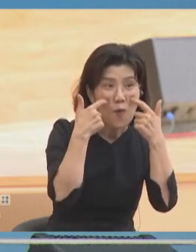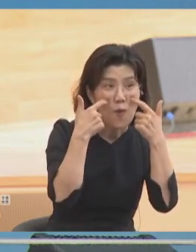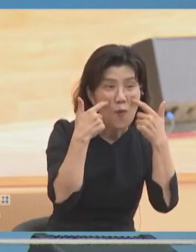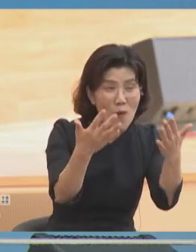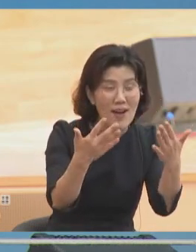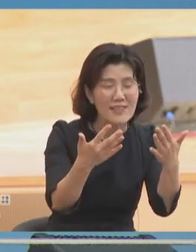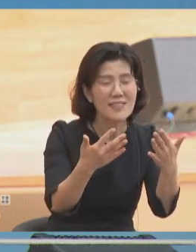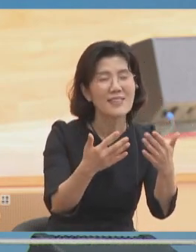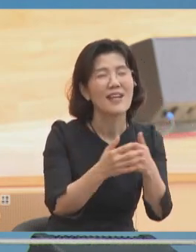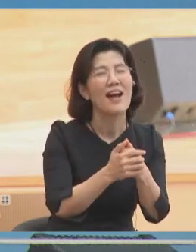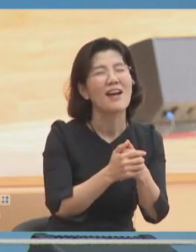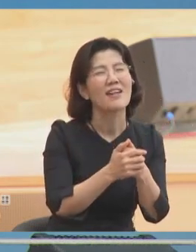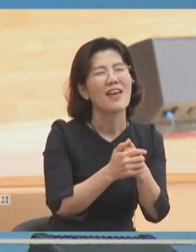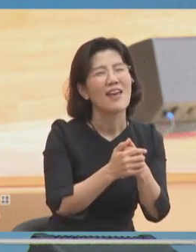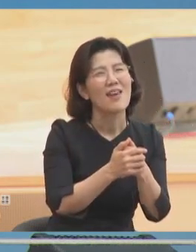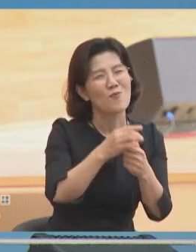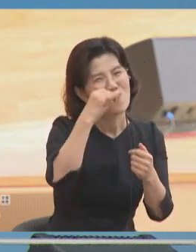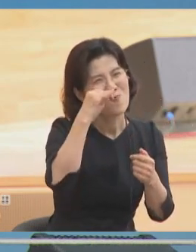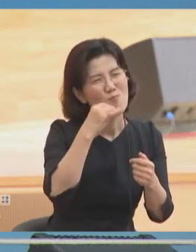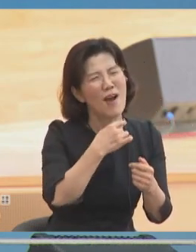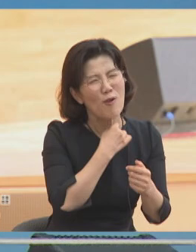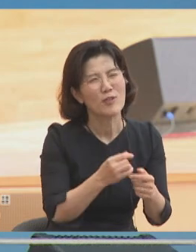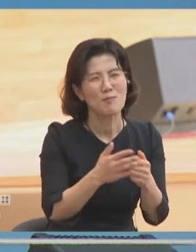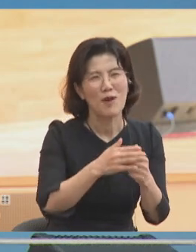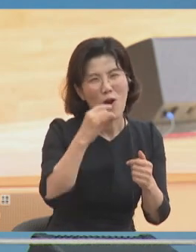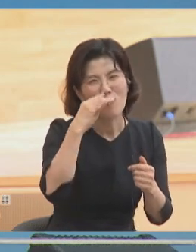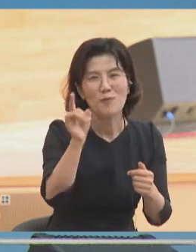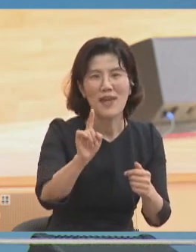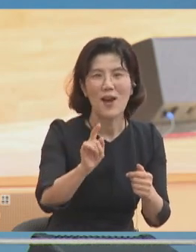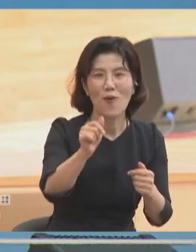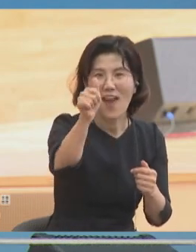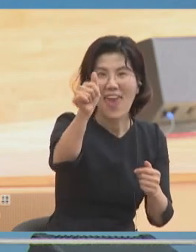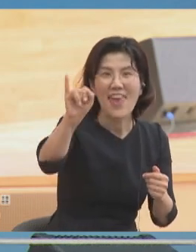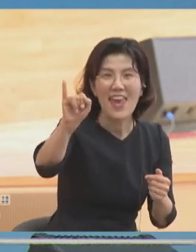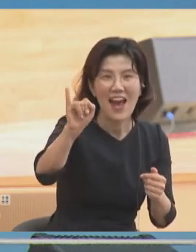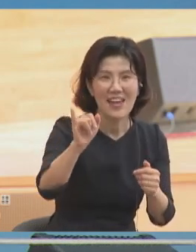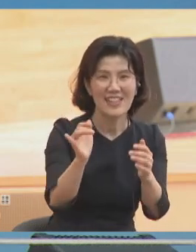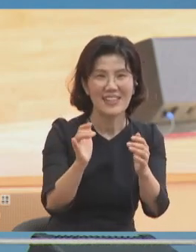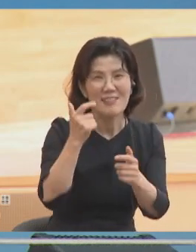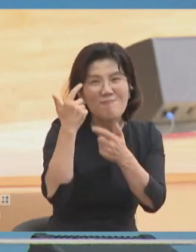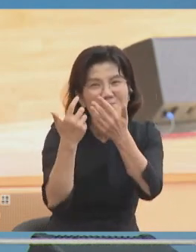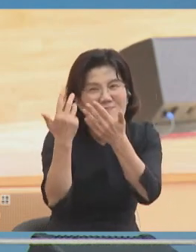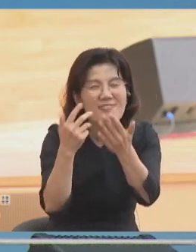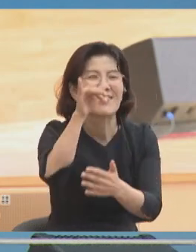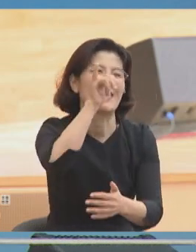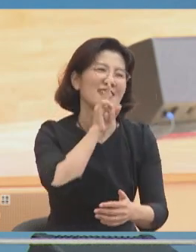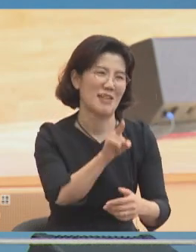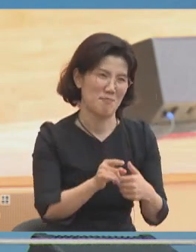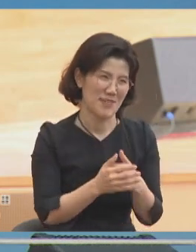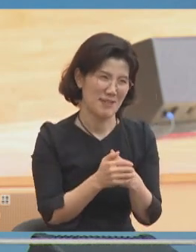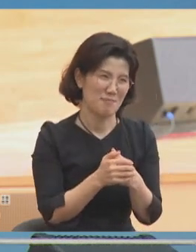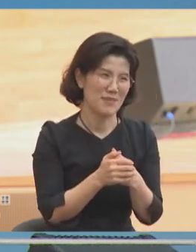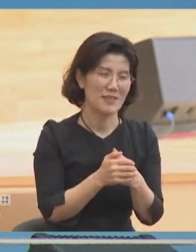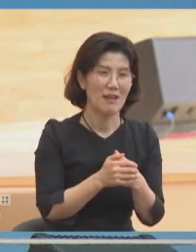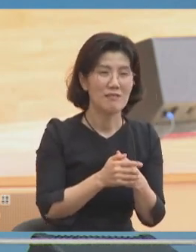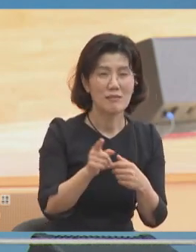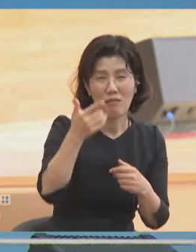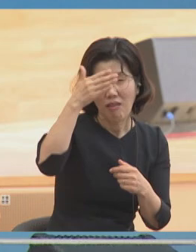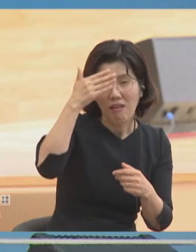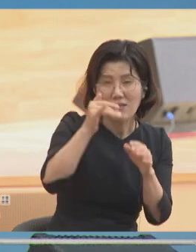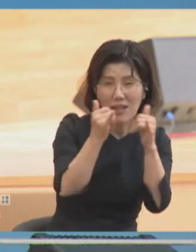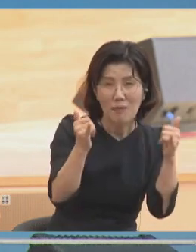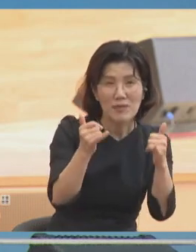AI 채 피트에게 인터넷을 검색하면 뒤집니다 아니면 생면부지 얼굴도 모르는 사람에게 찾아가서